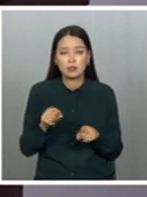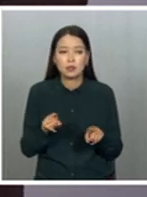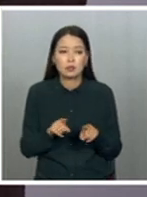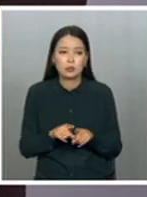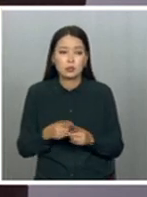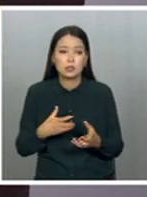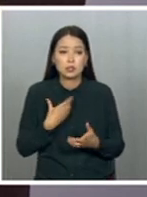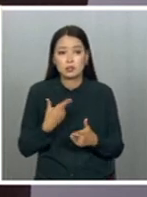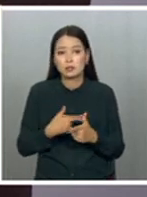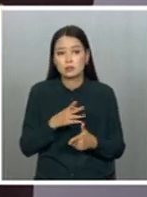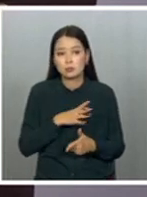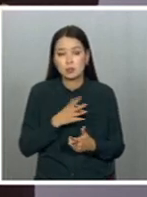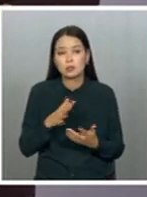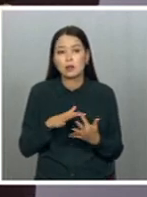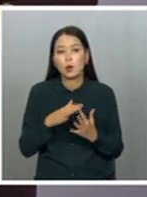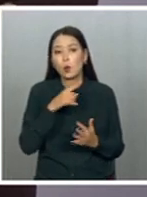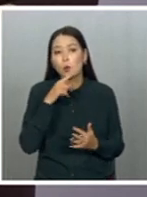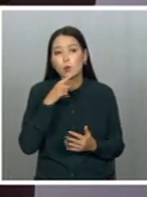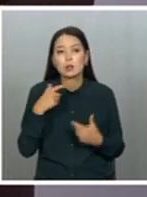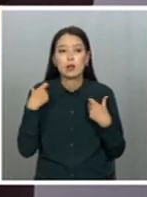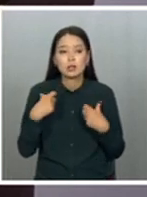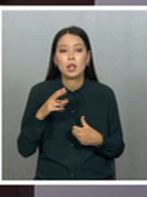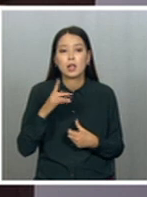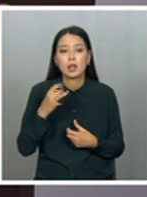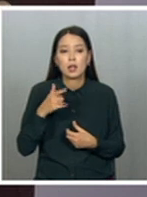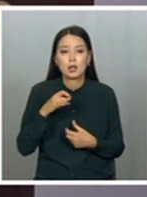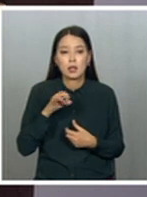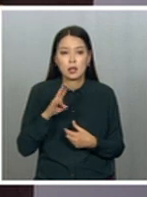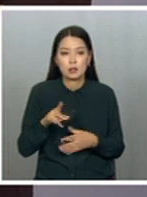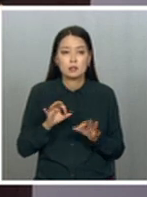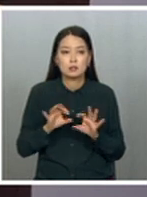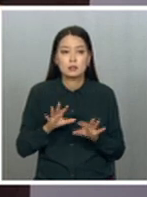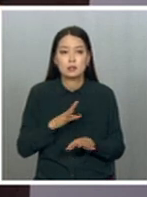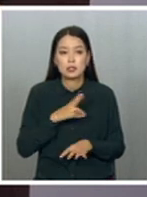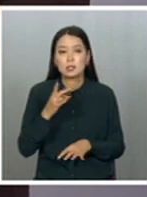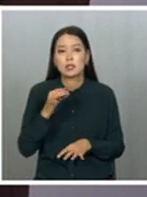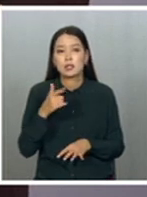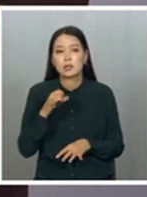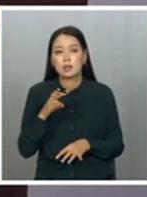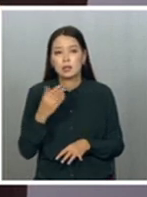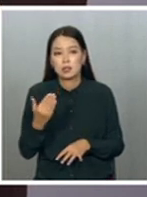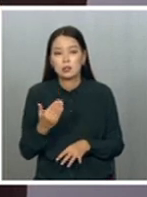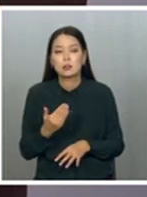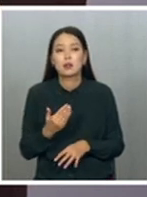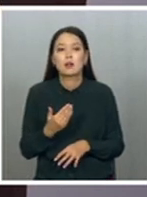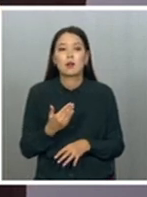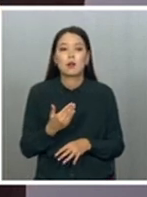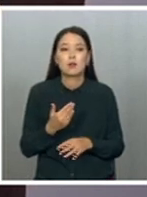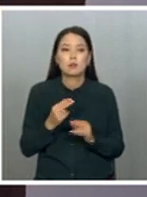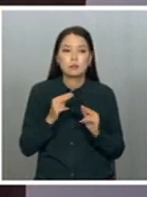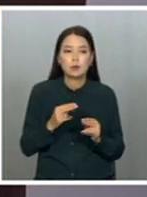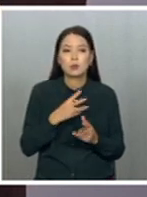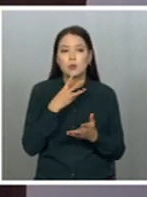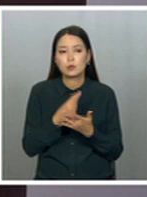Бұл ұлық дәрежесіне жеткен Крейгельдің бейнесі. Крейгельдің бойынан астамшылдық пен